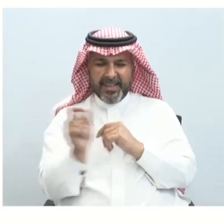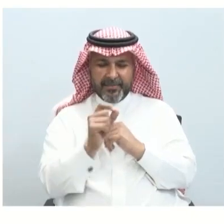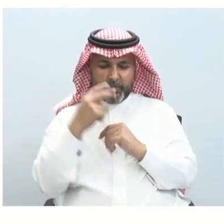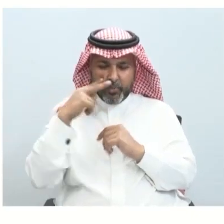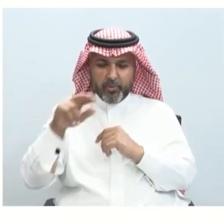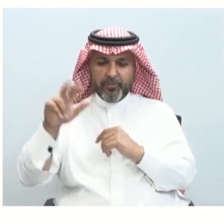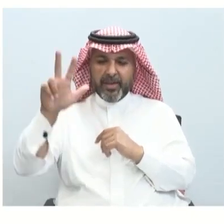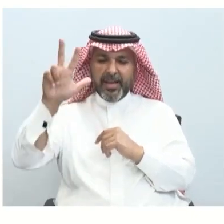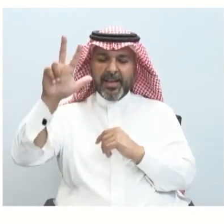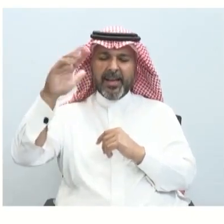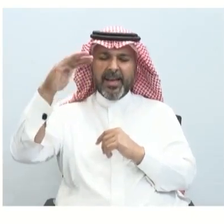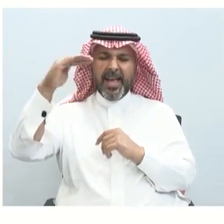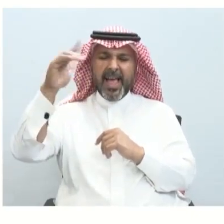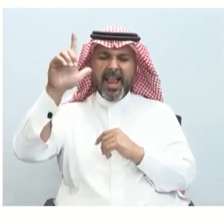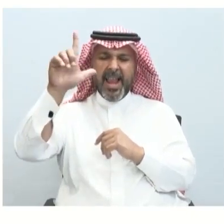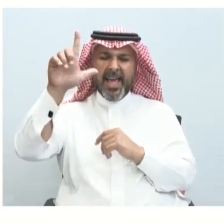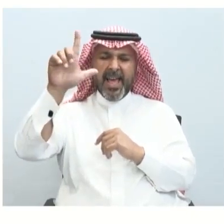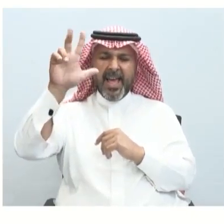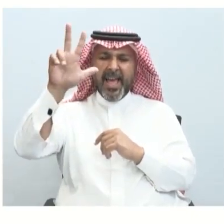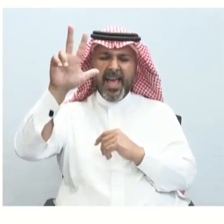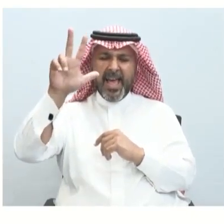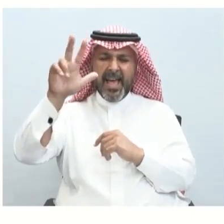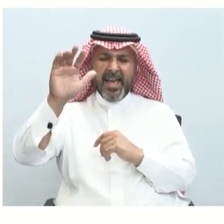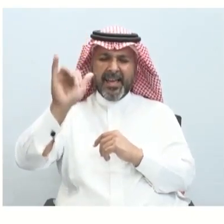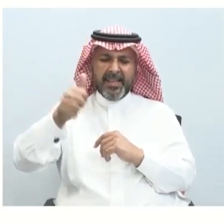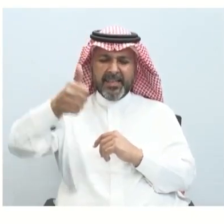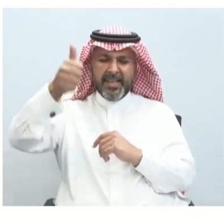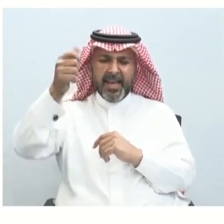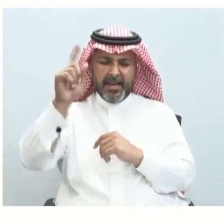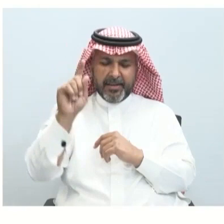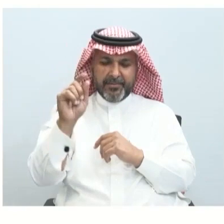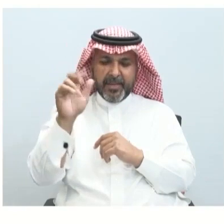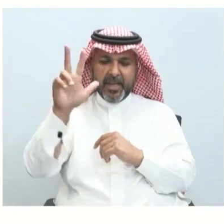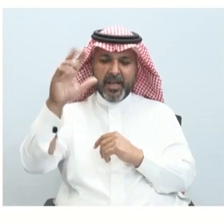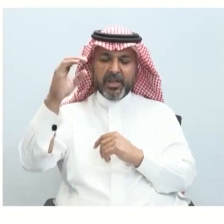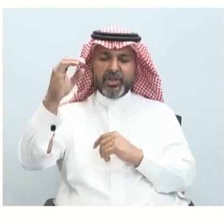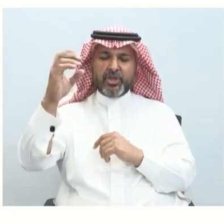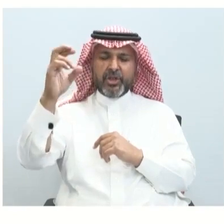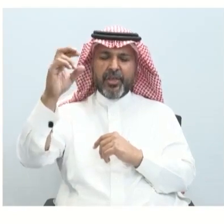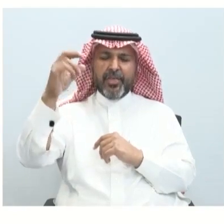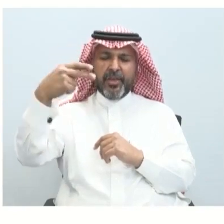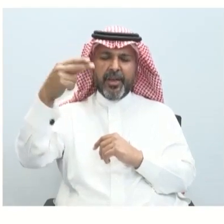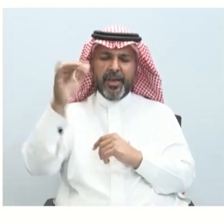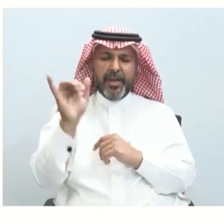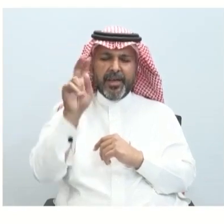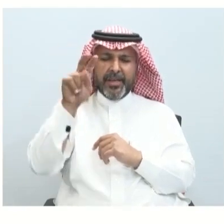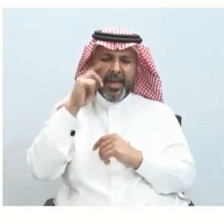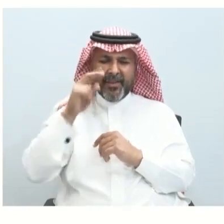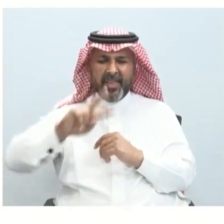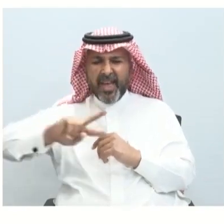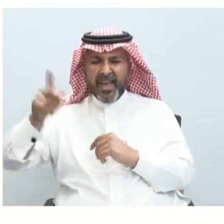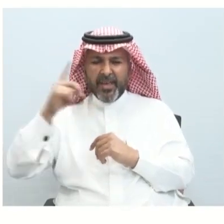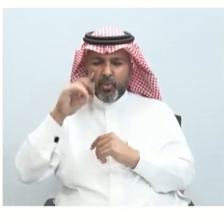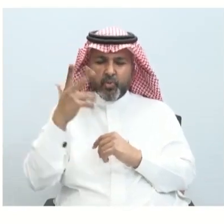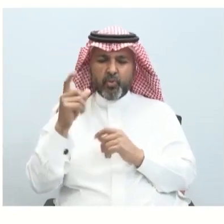لتصبح الجمله صحيحه في سؤال 28 يذكر تمر الخلايا الجذعيه يضع تحتها خط بنمو وانقسام غير منظم وغير مقيد